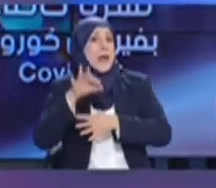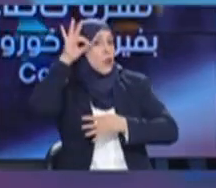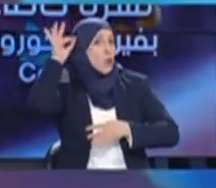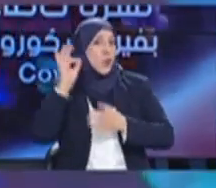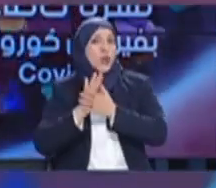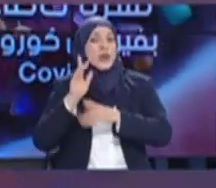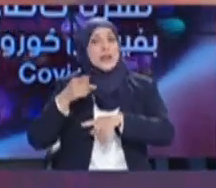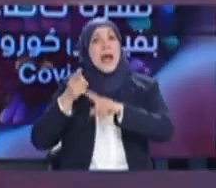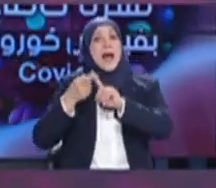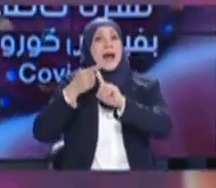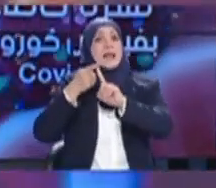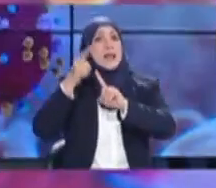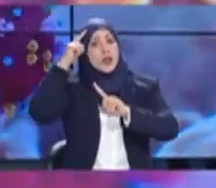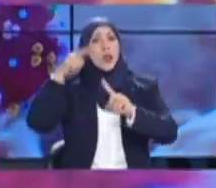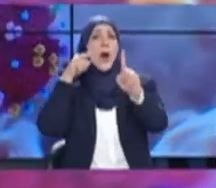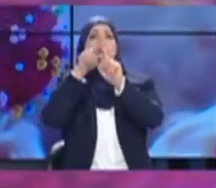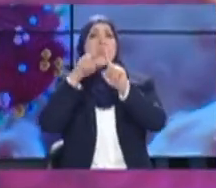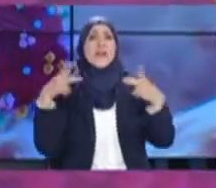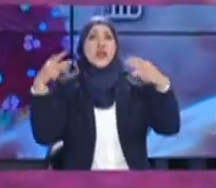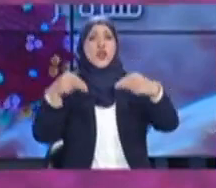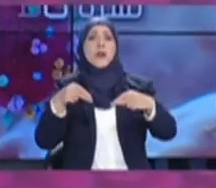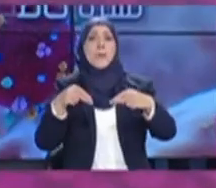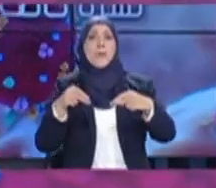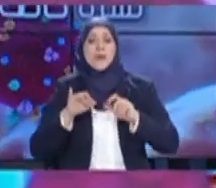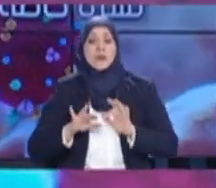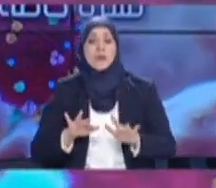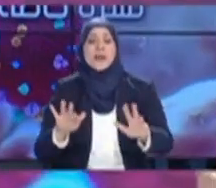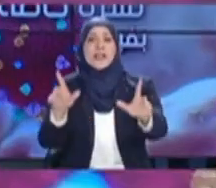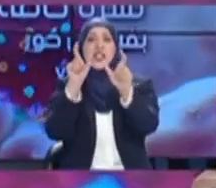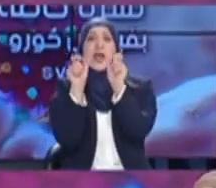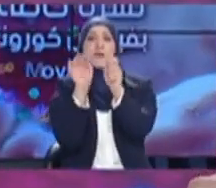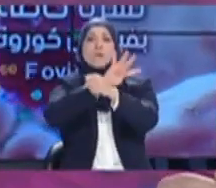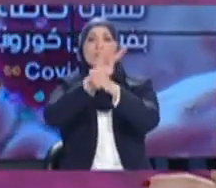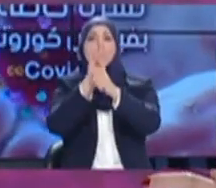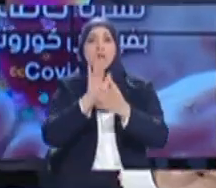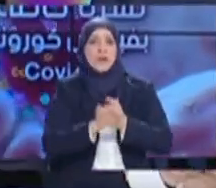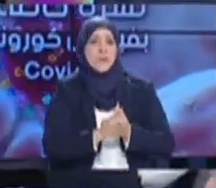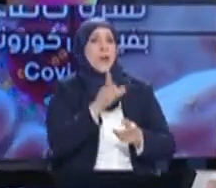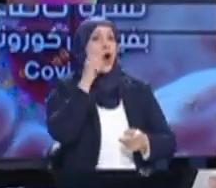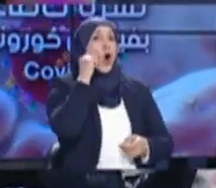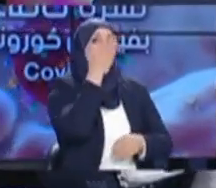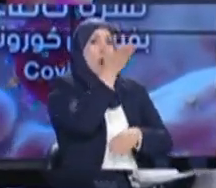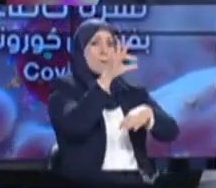الفترة الأخيرة لمقاومة انتشار فيروس كورونا وذلك على ضوء المستجدات الصحية بالبلاد. شوف حسب رأيك